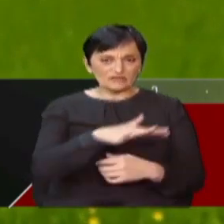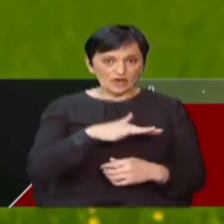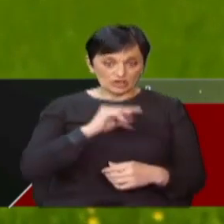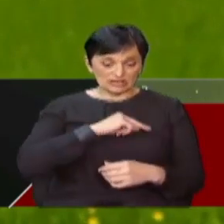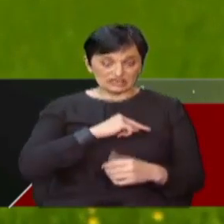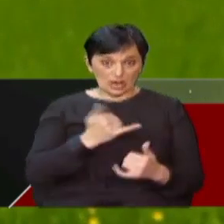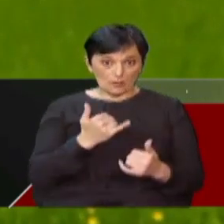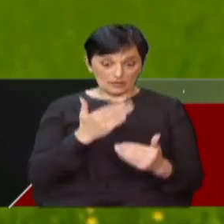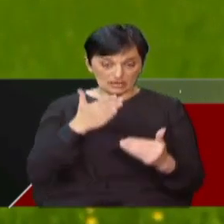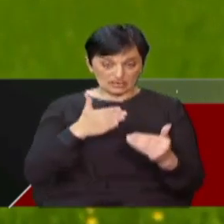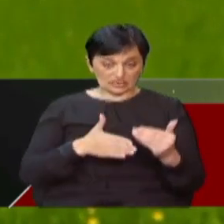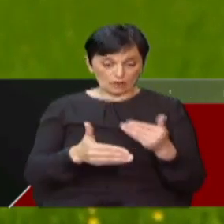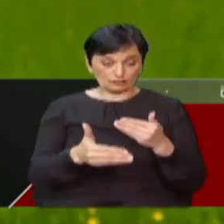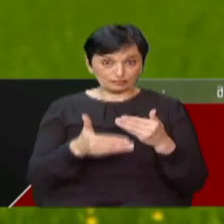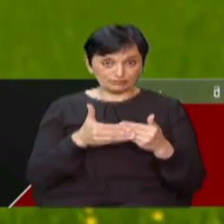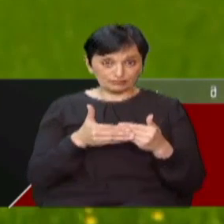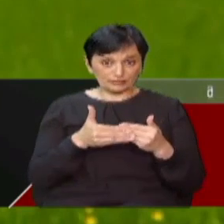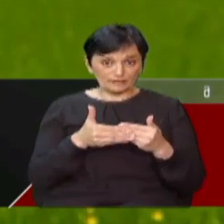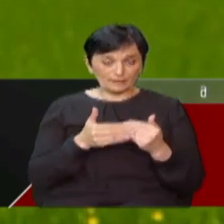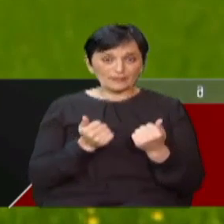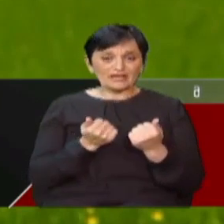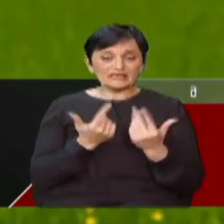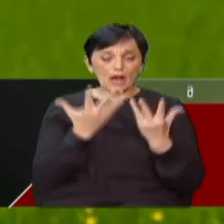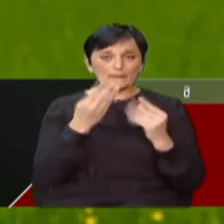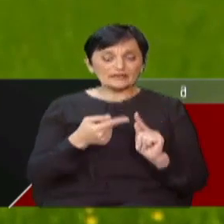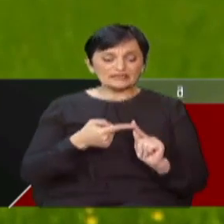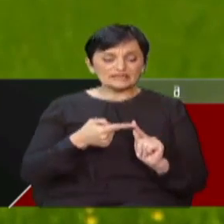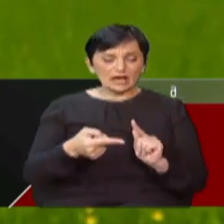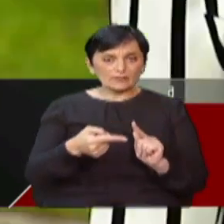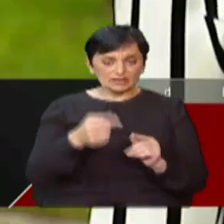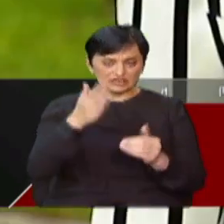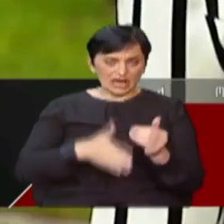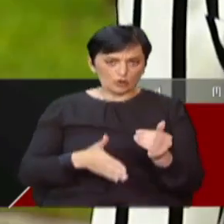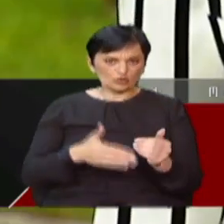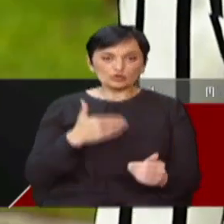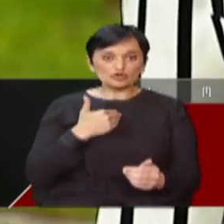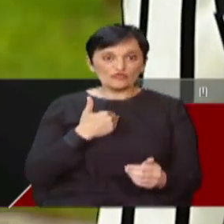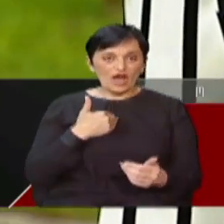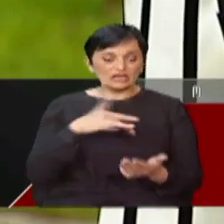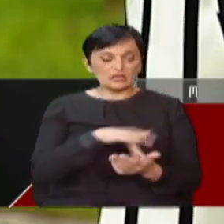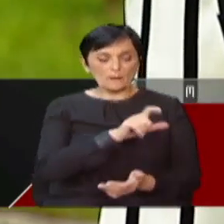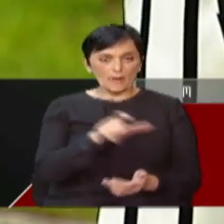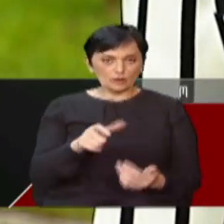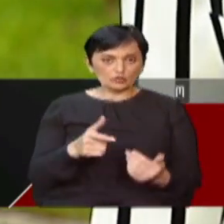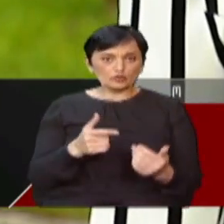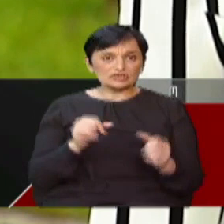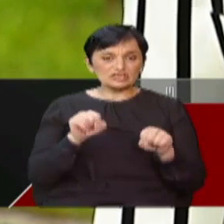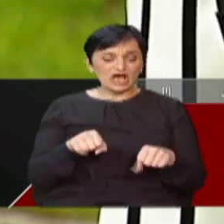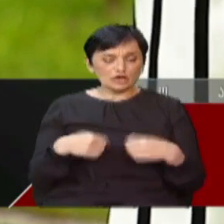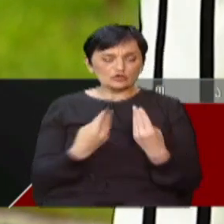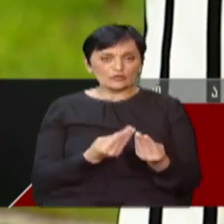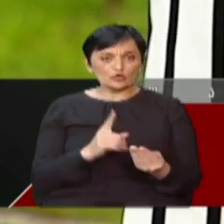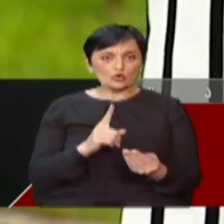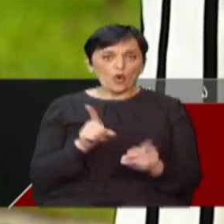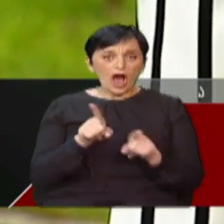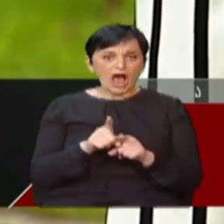უკვე დასასრულს უახლოვდება, რამდენიმე დღეში დასრულდება. ჩვენ მაცხოვრებლებს მოგვეცა საშუალება იმისა, რომ